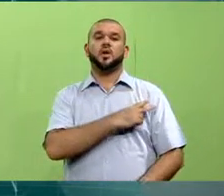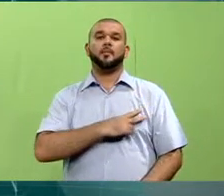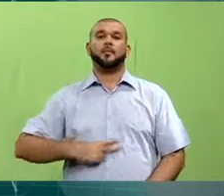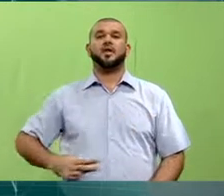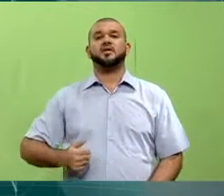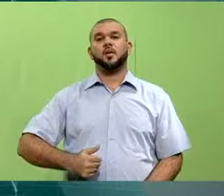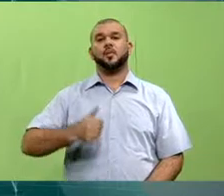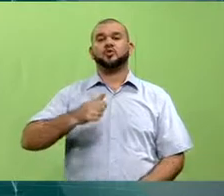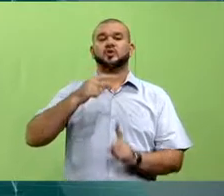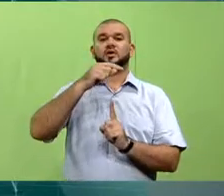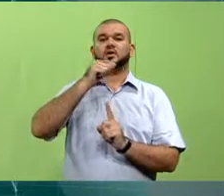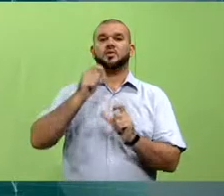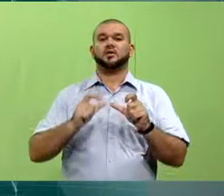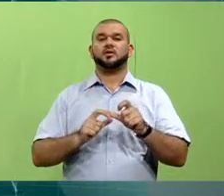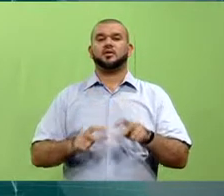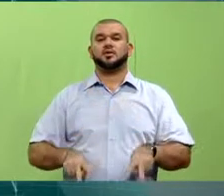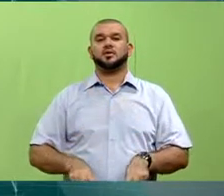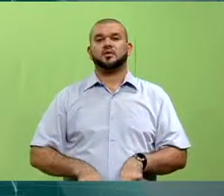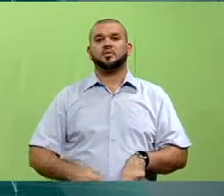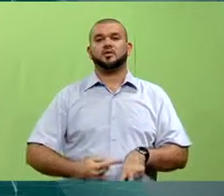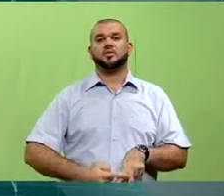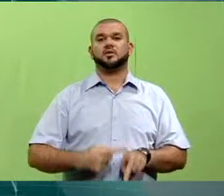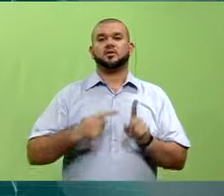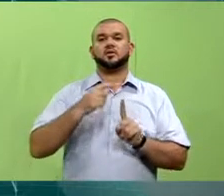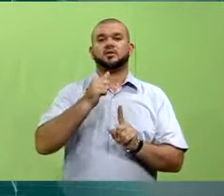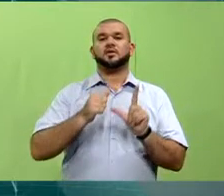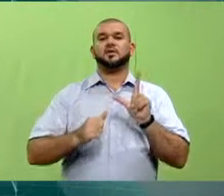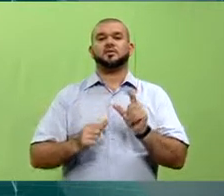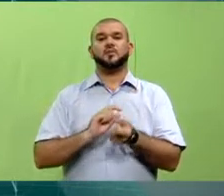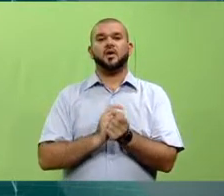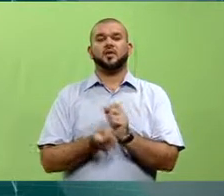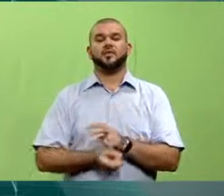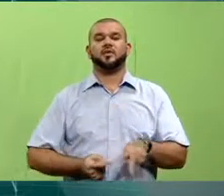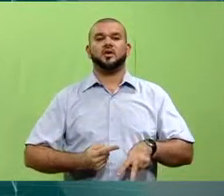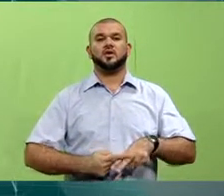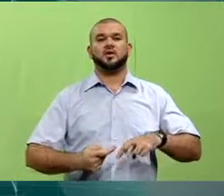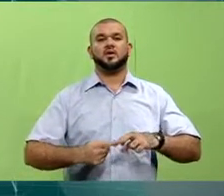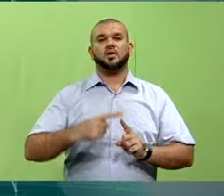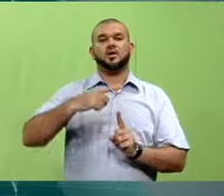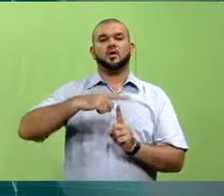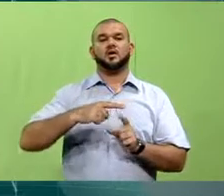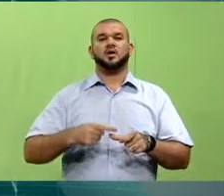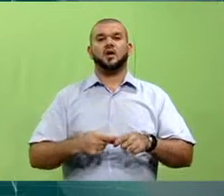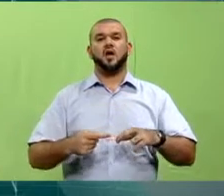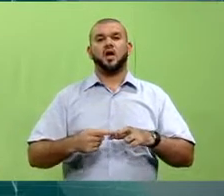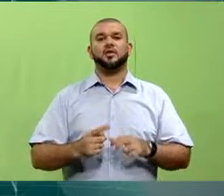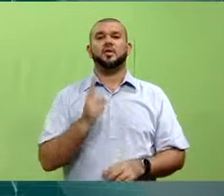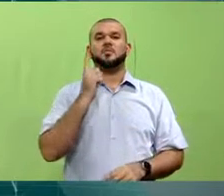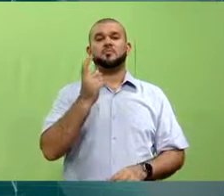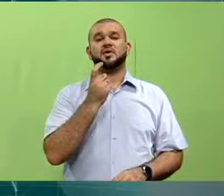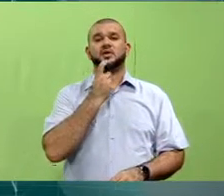Gazi Mausa Belediye Başkanı İsmail Arter, bir yıllık görev süresini düzenlediği